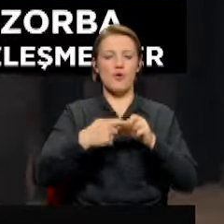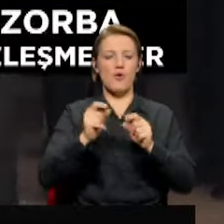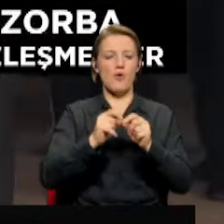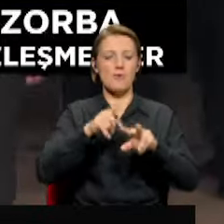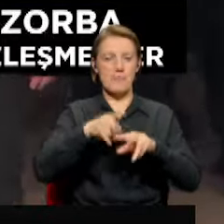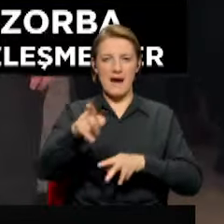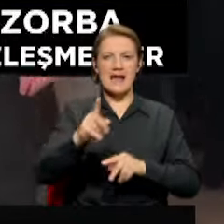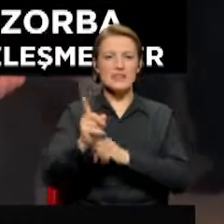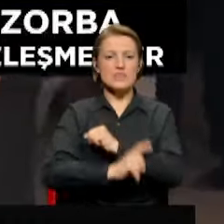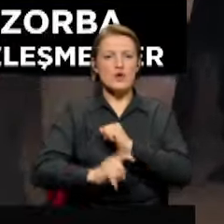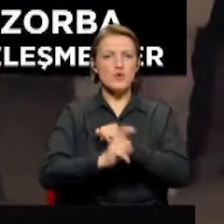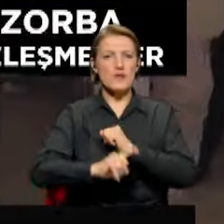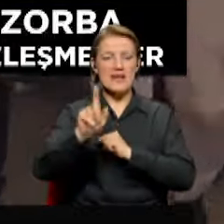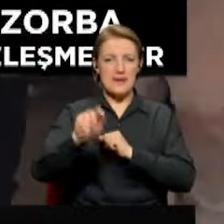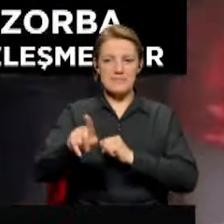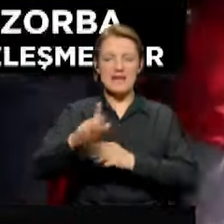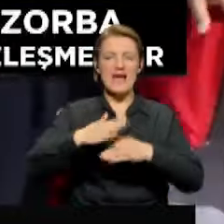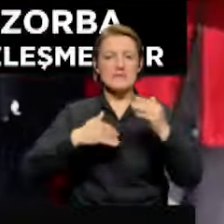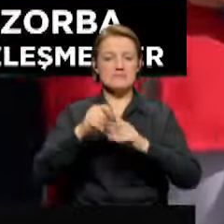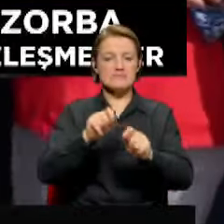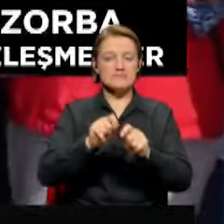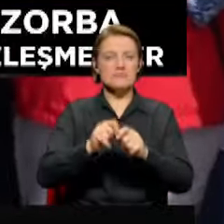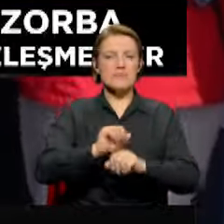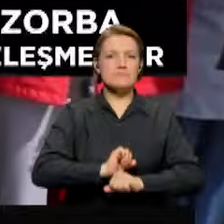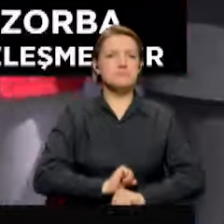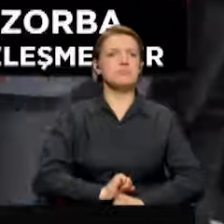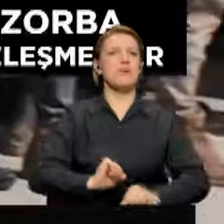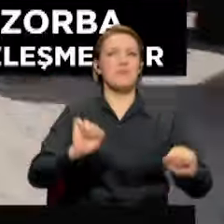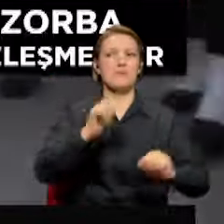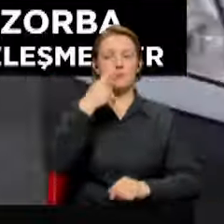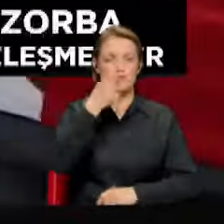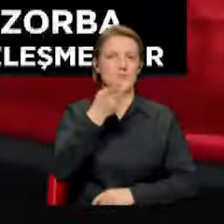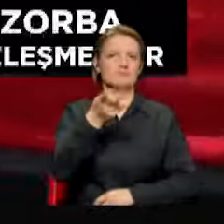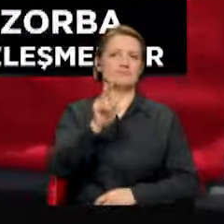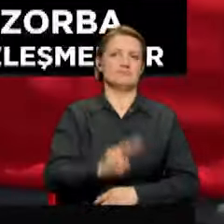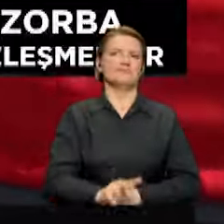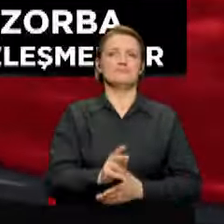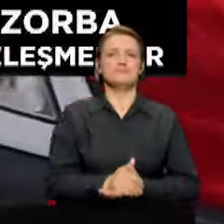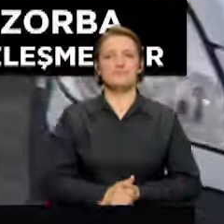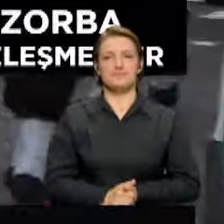teröristlerce yerleştirilen el yapımı patlayıcının infilak etmesi sonucu şehit düştü.